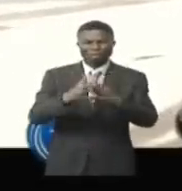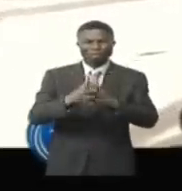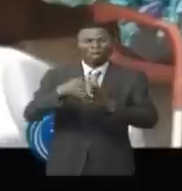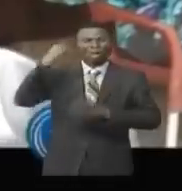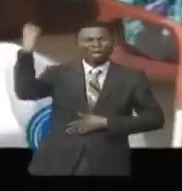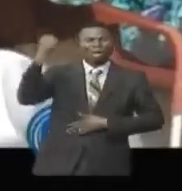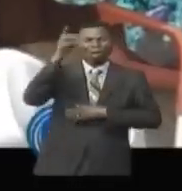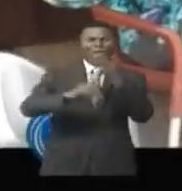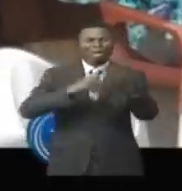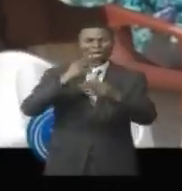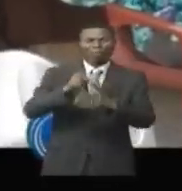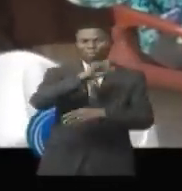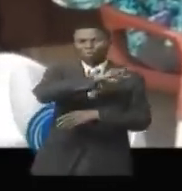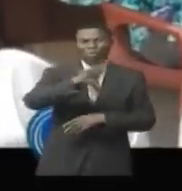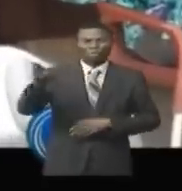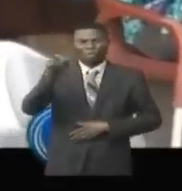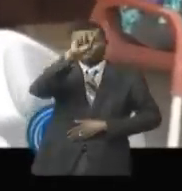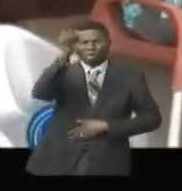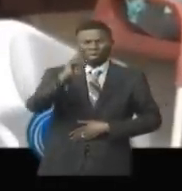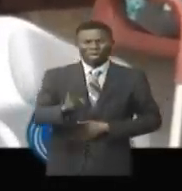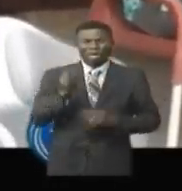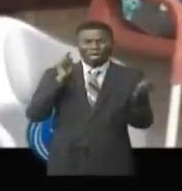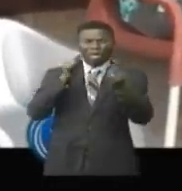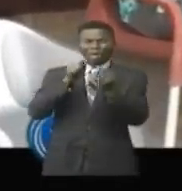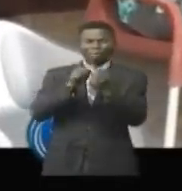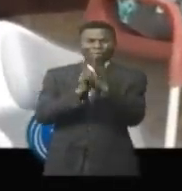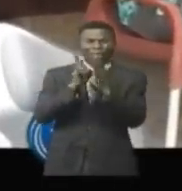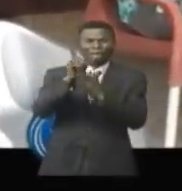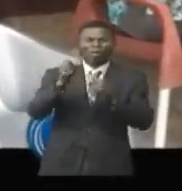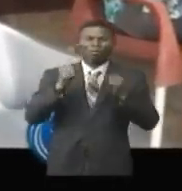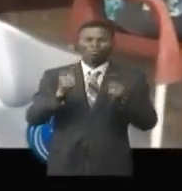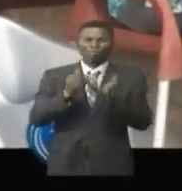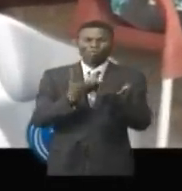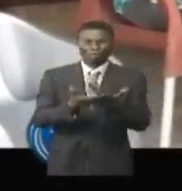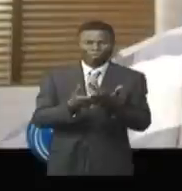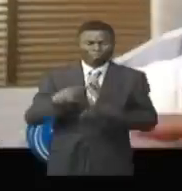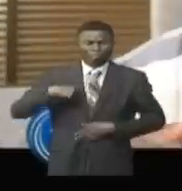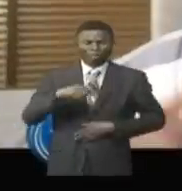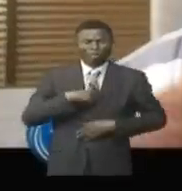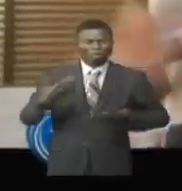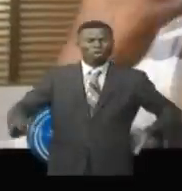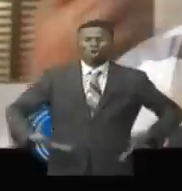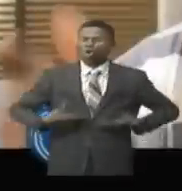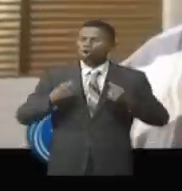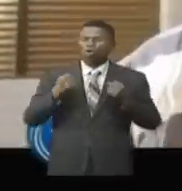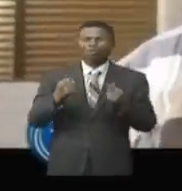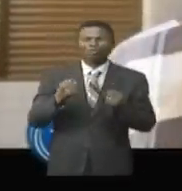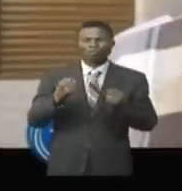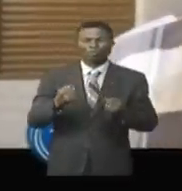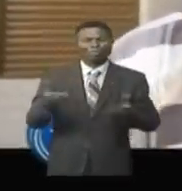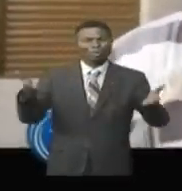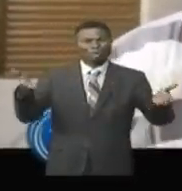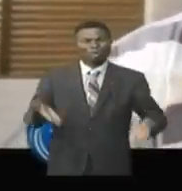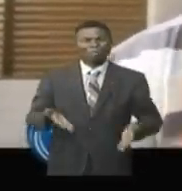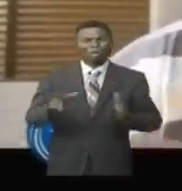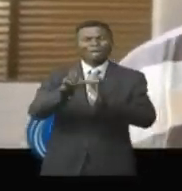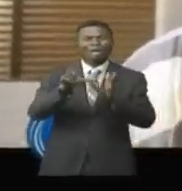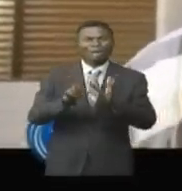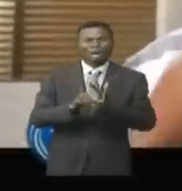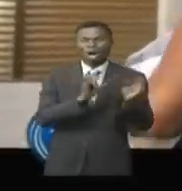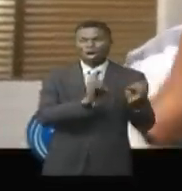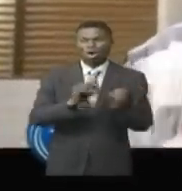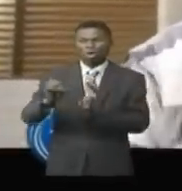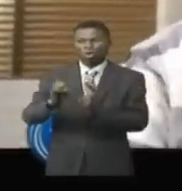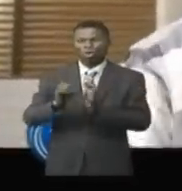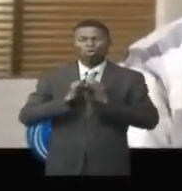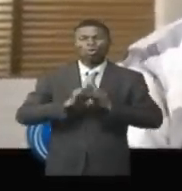l'agenda 2030 issu des objectifs de développement durable. Nous sommes vraiment très contents de voir la loi organique sortir.